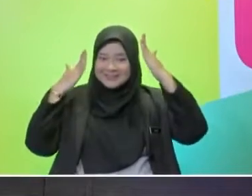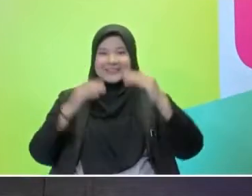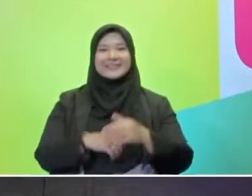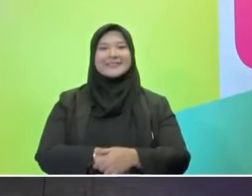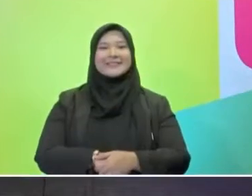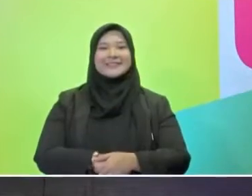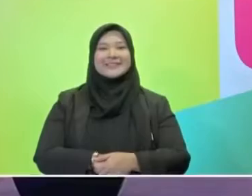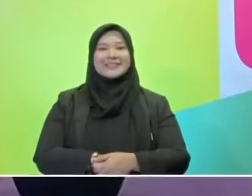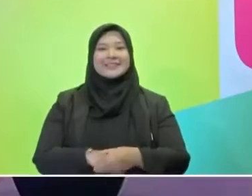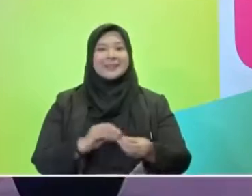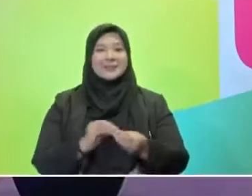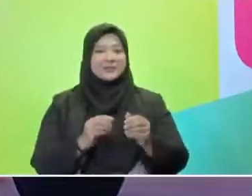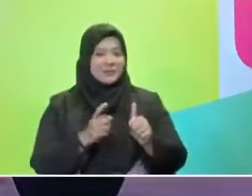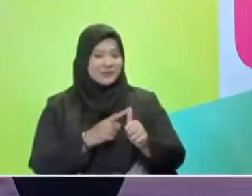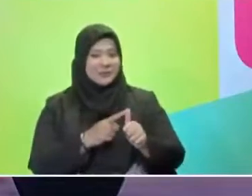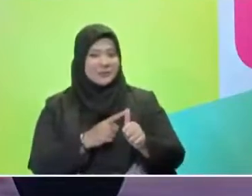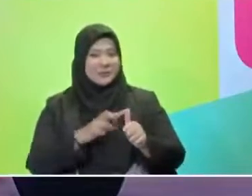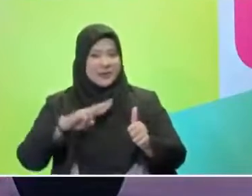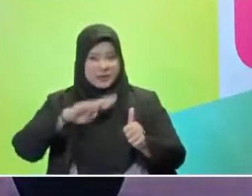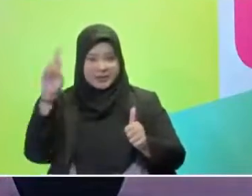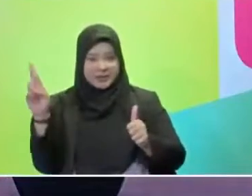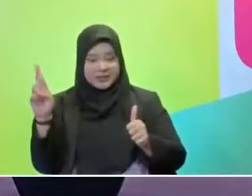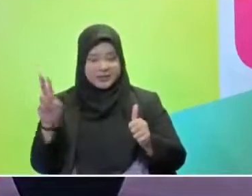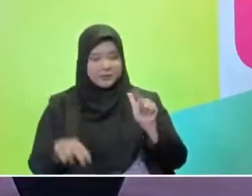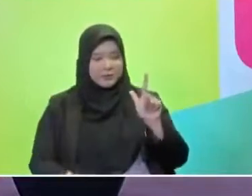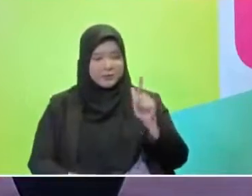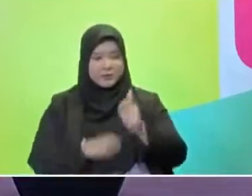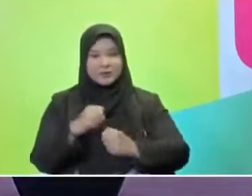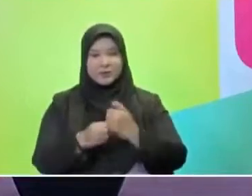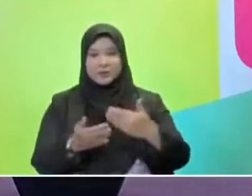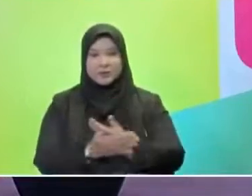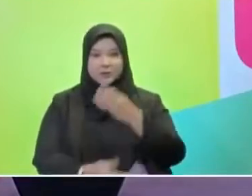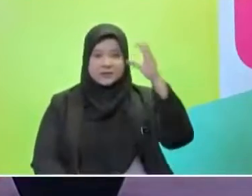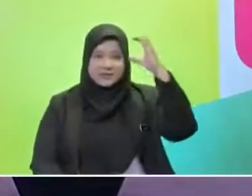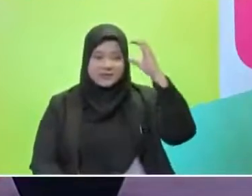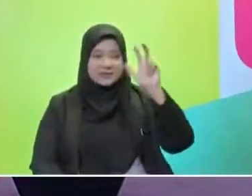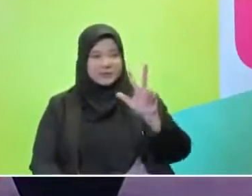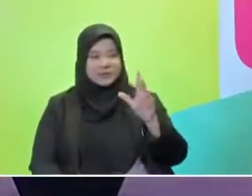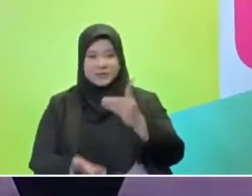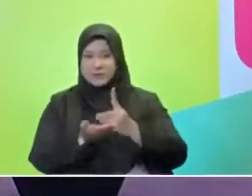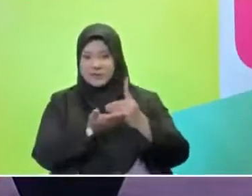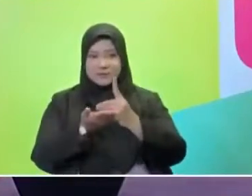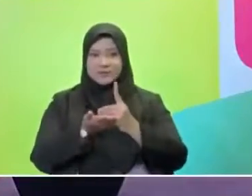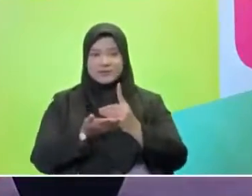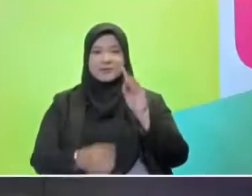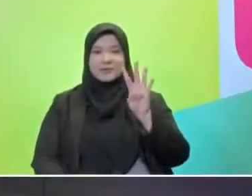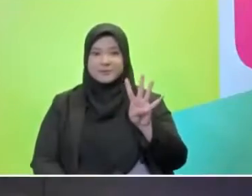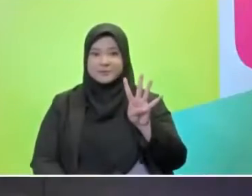murid-murid. Hari Raya Aidilfitri, Tahun Baru Cina, Deepavali,